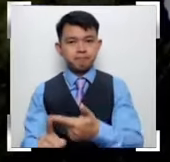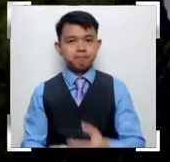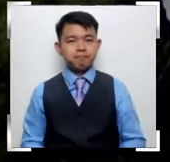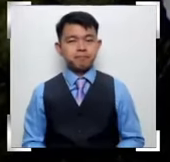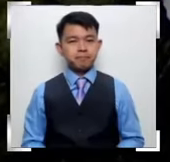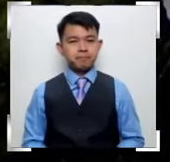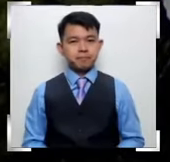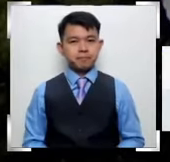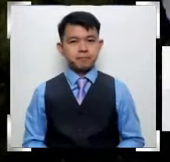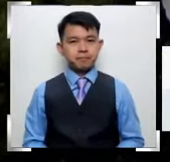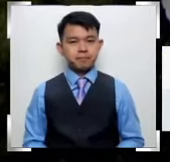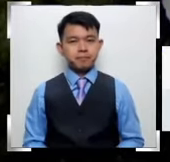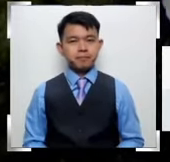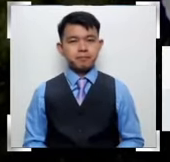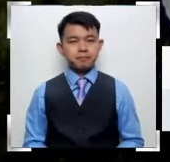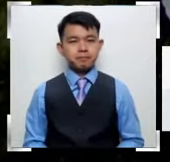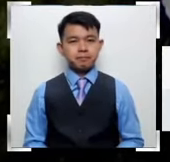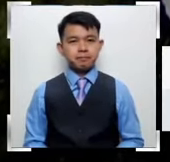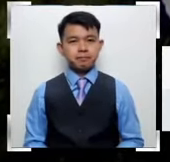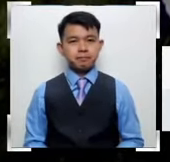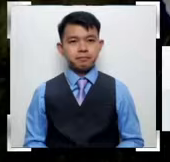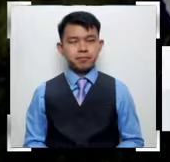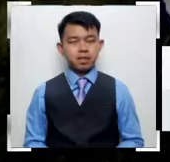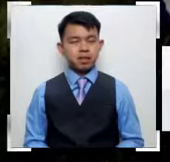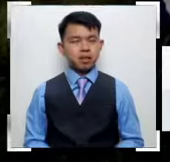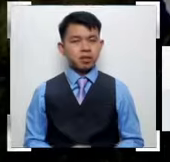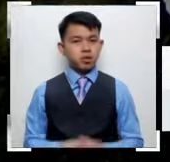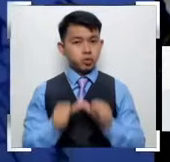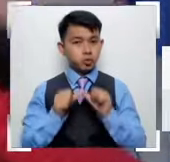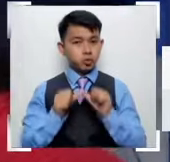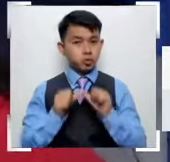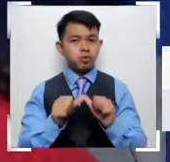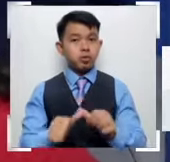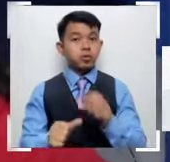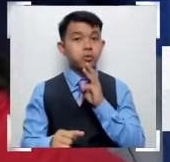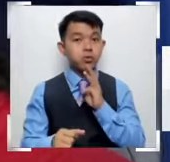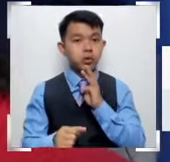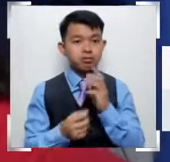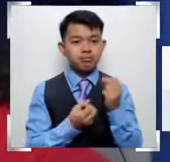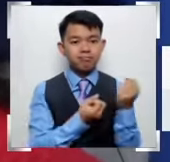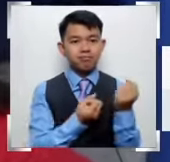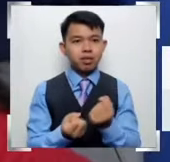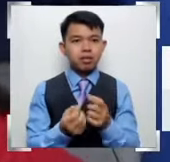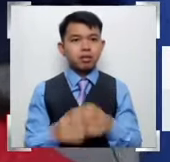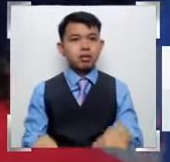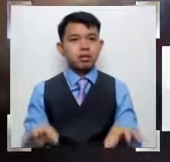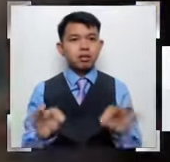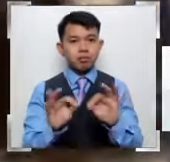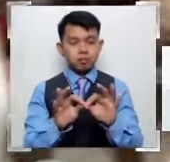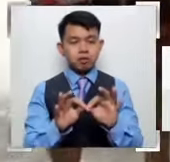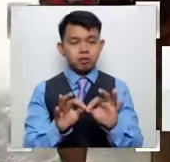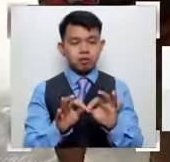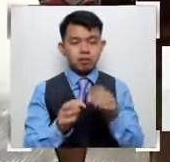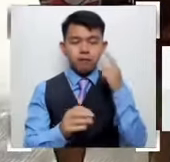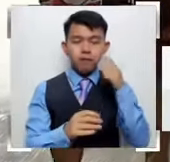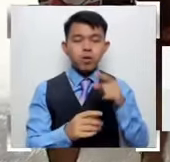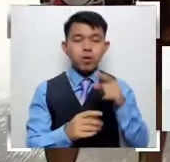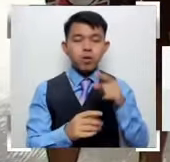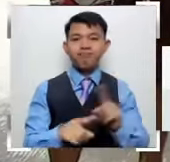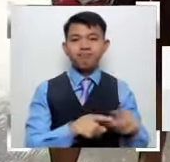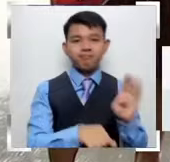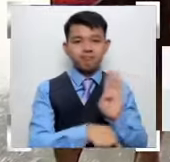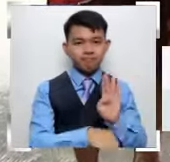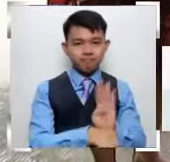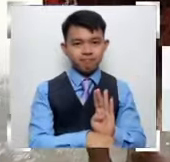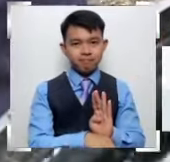Ang tuloy-tuloy na supply ng tubig, importante para sa tuloy-tuloy ring pagpasok ng kita sa maraming negosyo. Kaya sabi ng isang